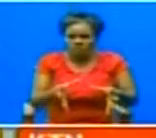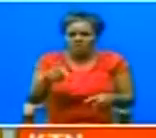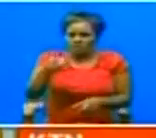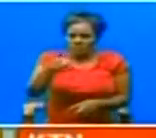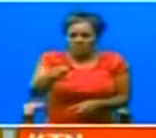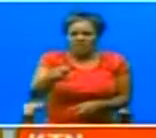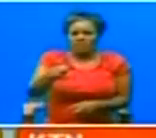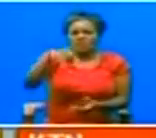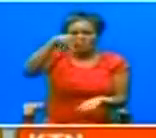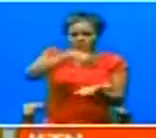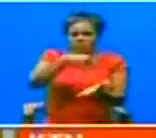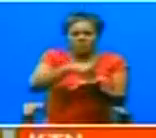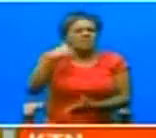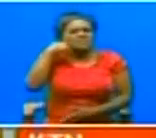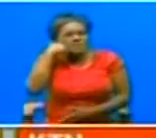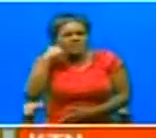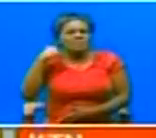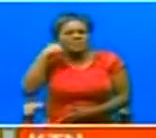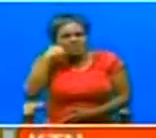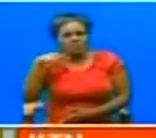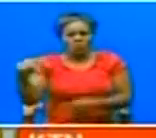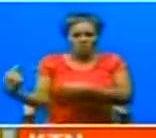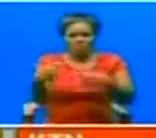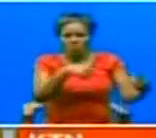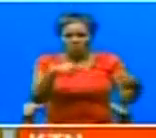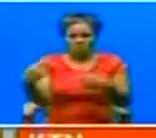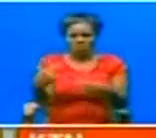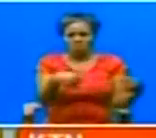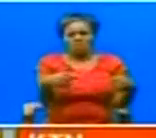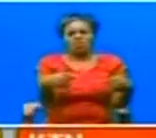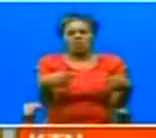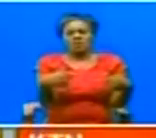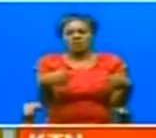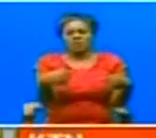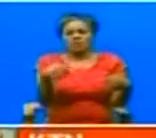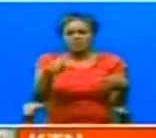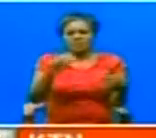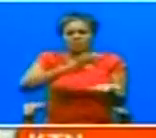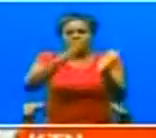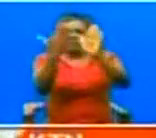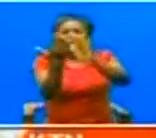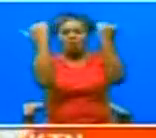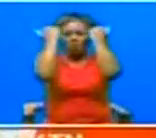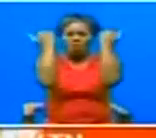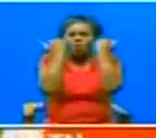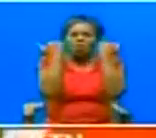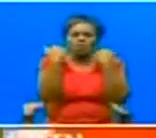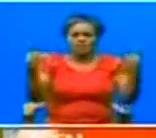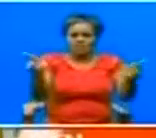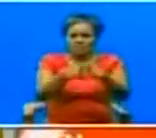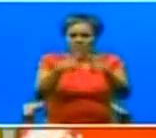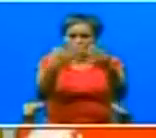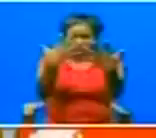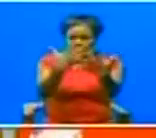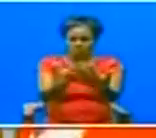amekuwa akihusika katika ugomvi wa mara kwa mara na mumewe kwa jina la Shariff Isaack, aliyefikishwa mahakamani na vile vile kuwekwa